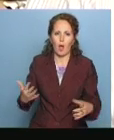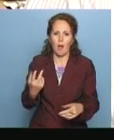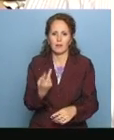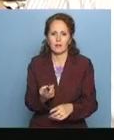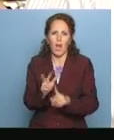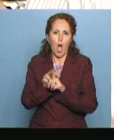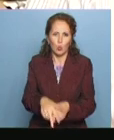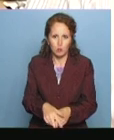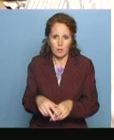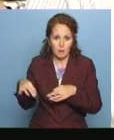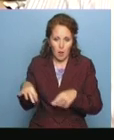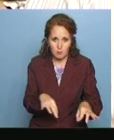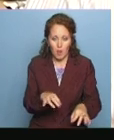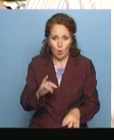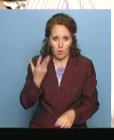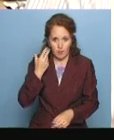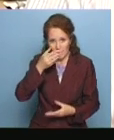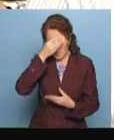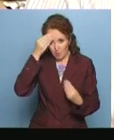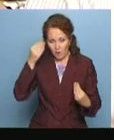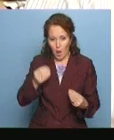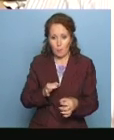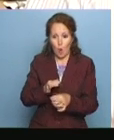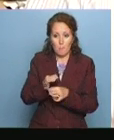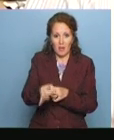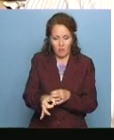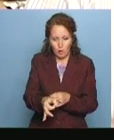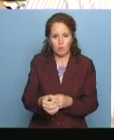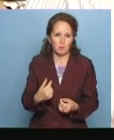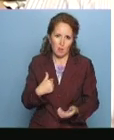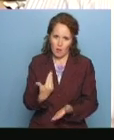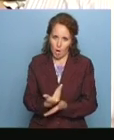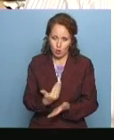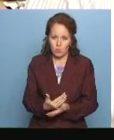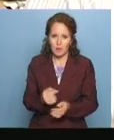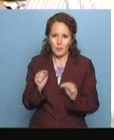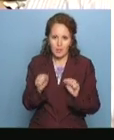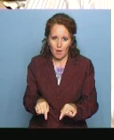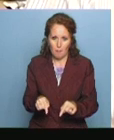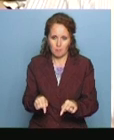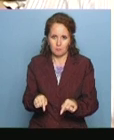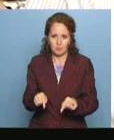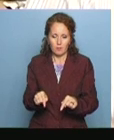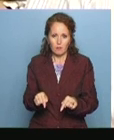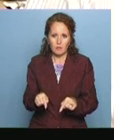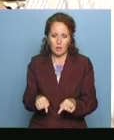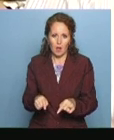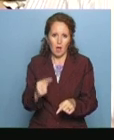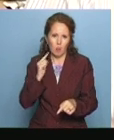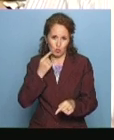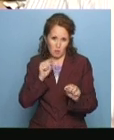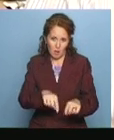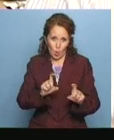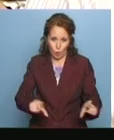далее. Но когда мы забываем про периферию, мне кажется, что мы тем самым несколько обделяем тех людей, которые живут на